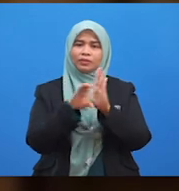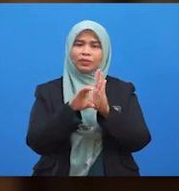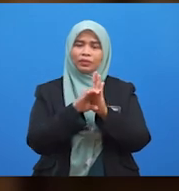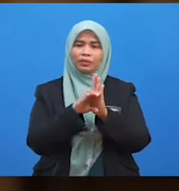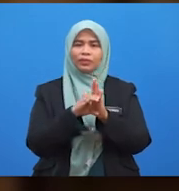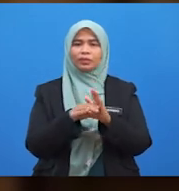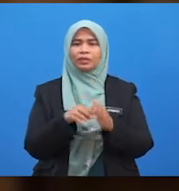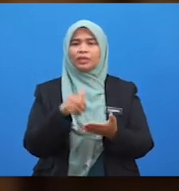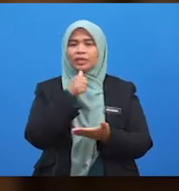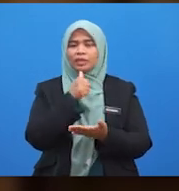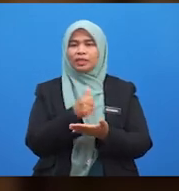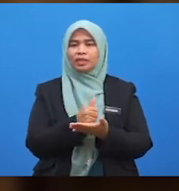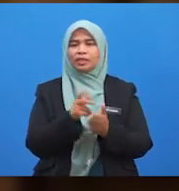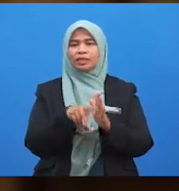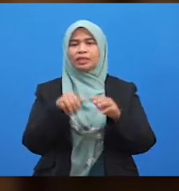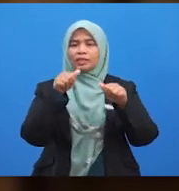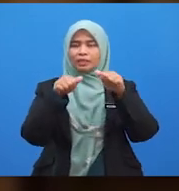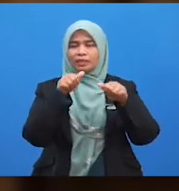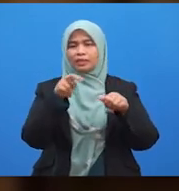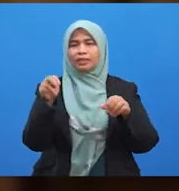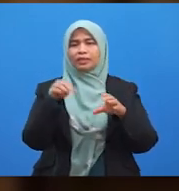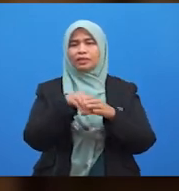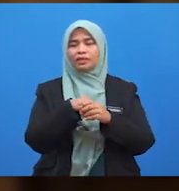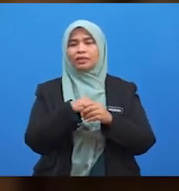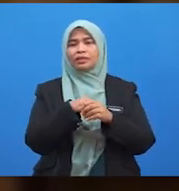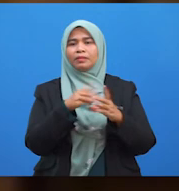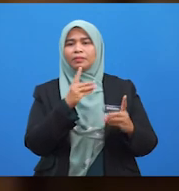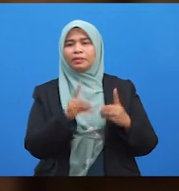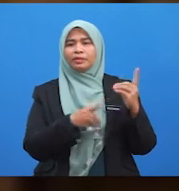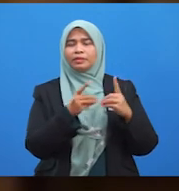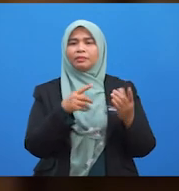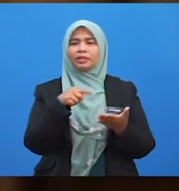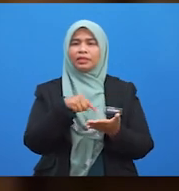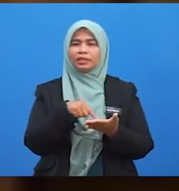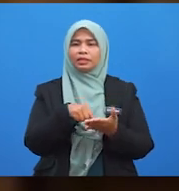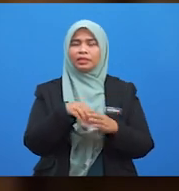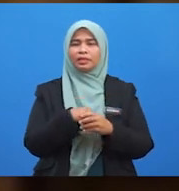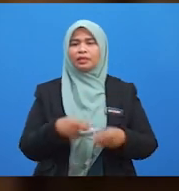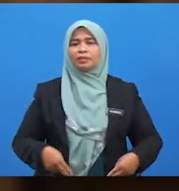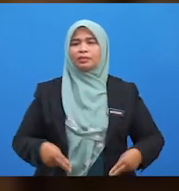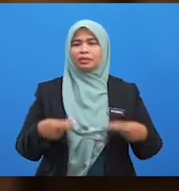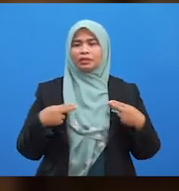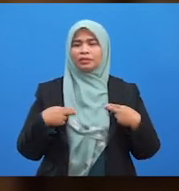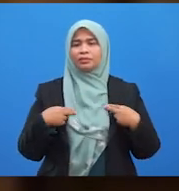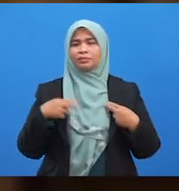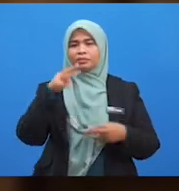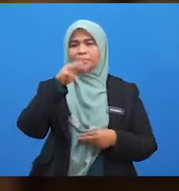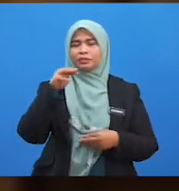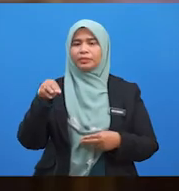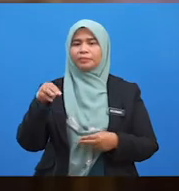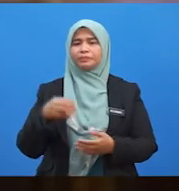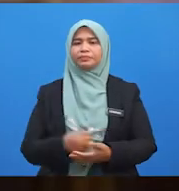mencontohi nilai keadilan dalam drama ini dalam kehidupan seharian murid-murid.